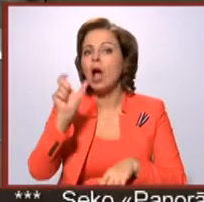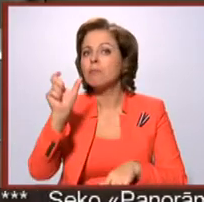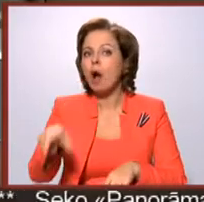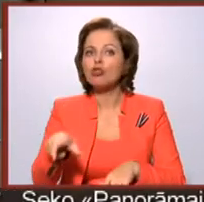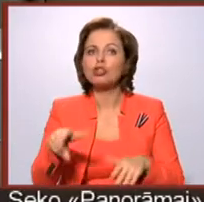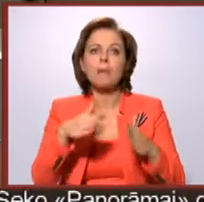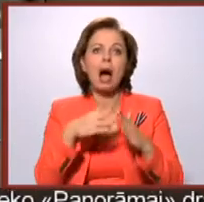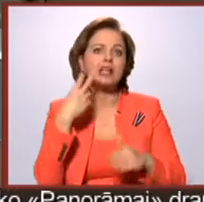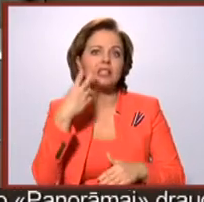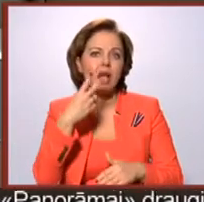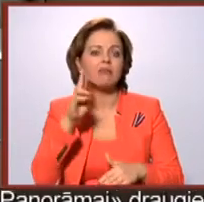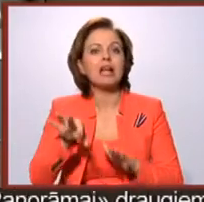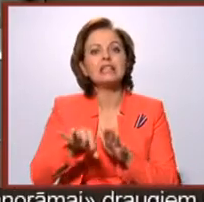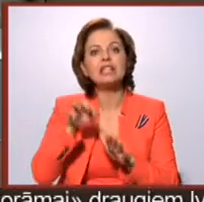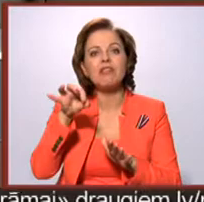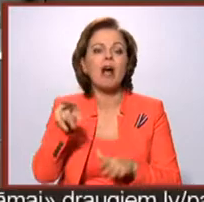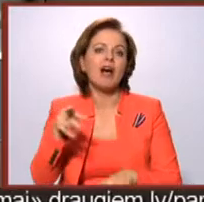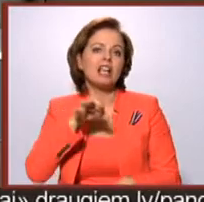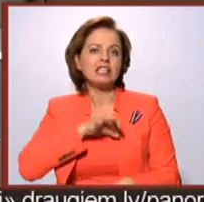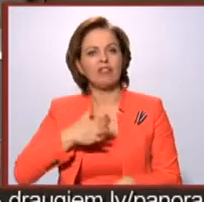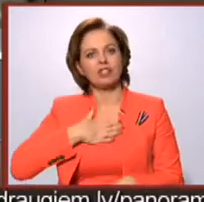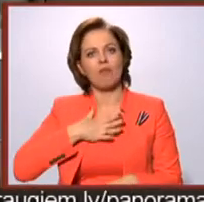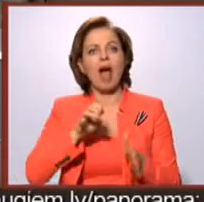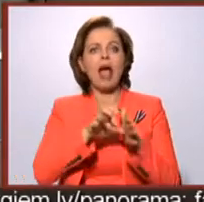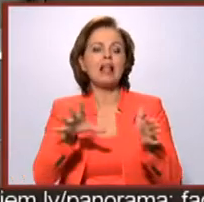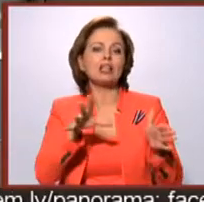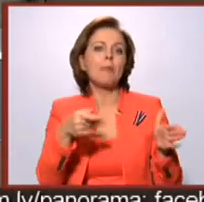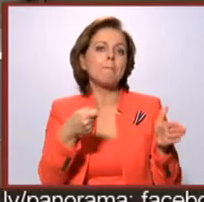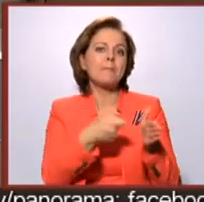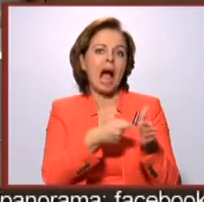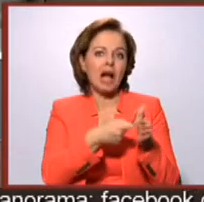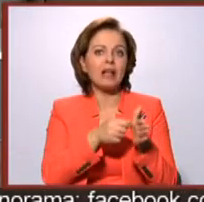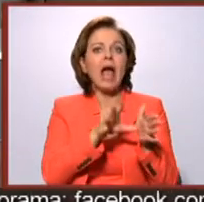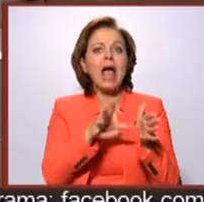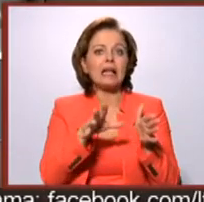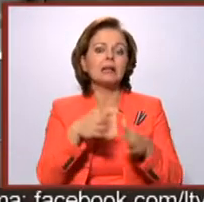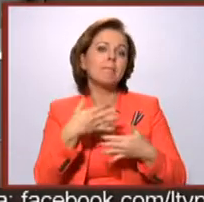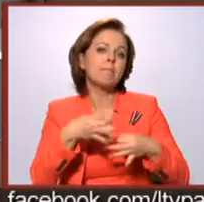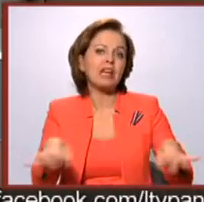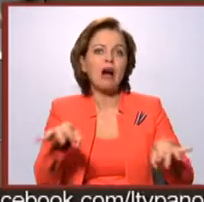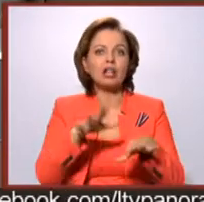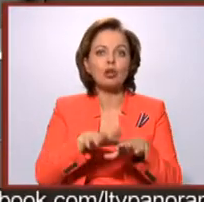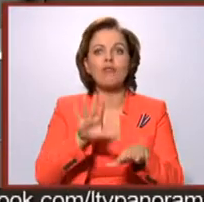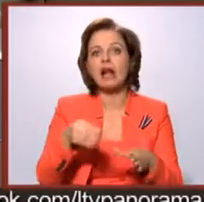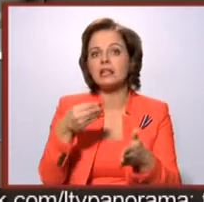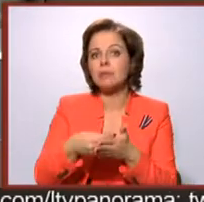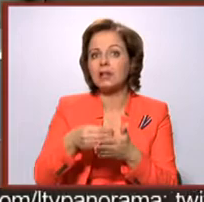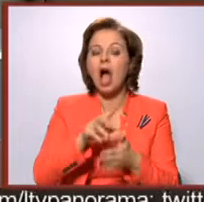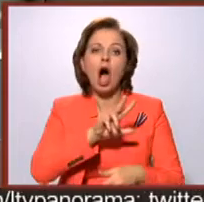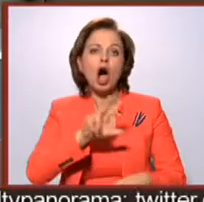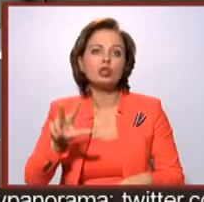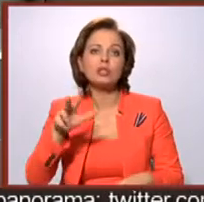sev izdevīgākos elektrības piegādātājus. Elektrību brīvajā tirgu varēs pirkt ap 850 tūkstošiem